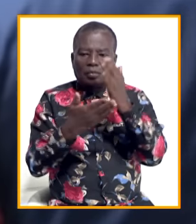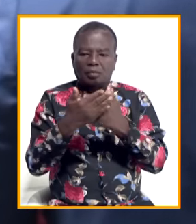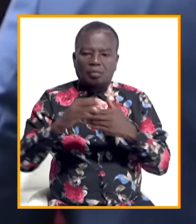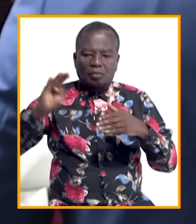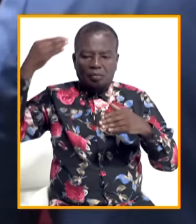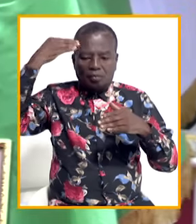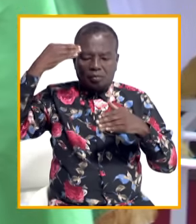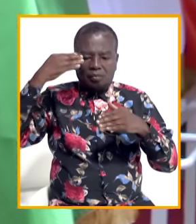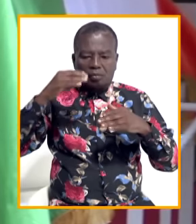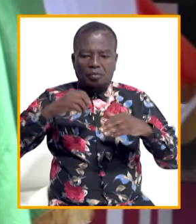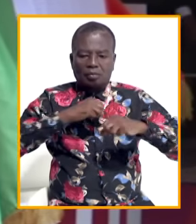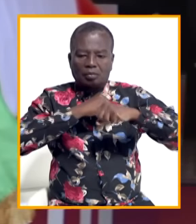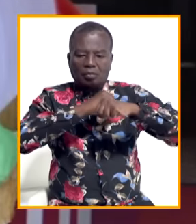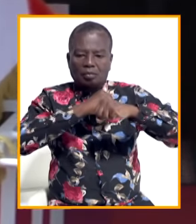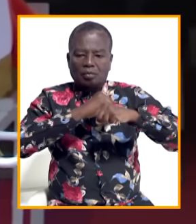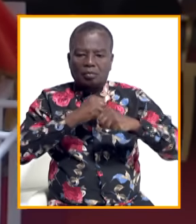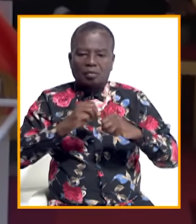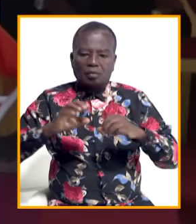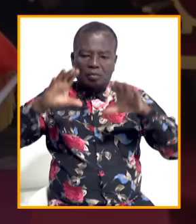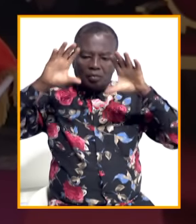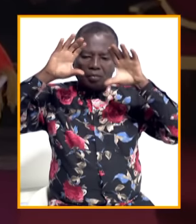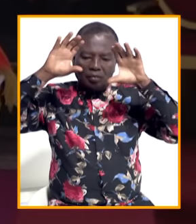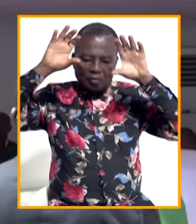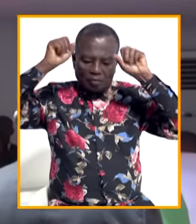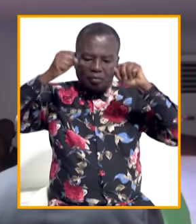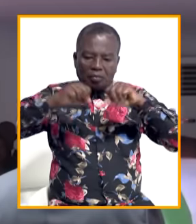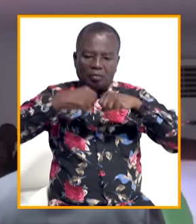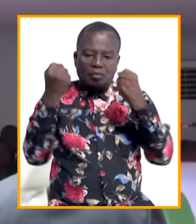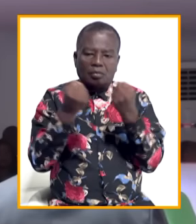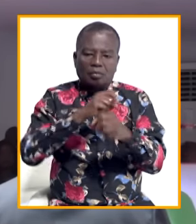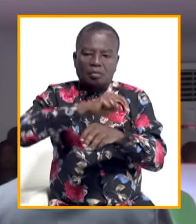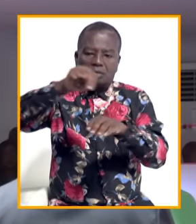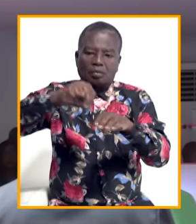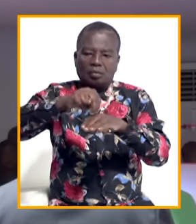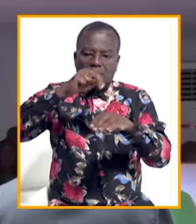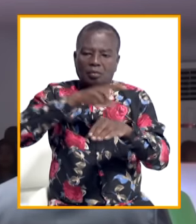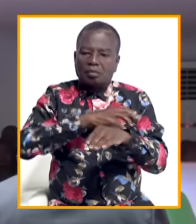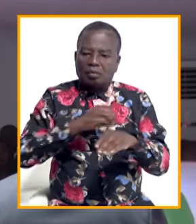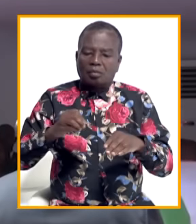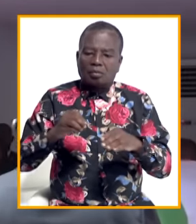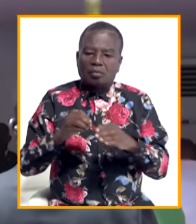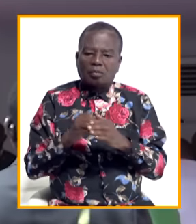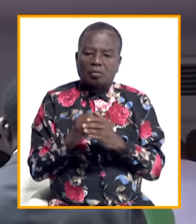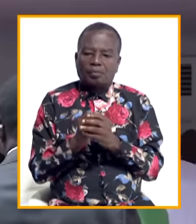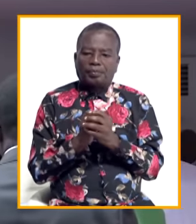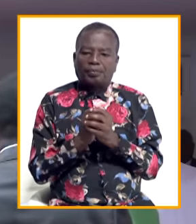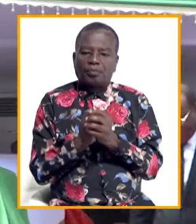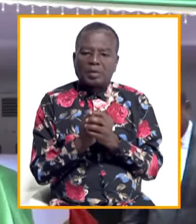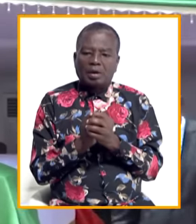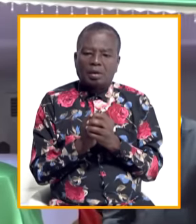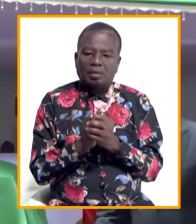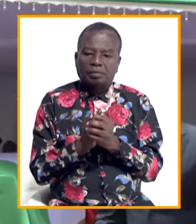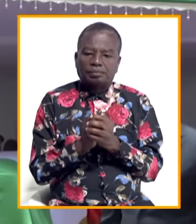la Défense, le président de l'Assemblée nationale, les présidents d'institutions.